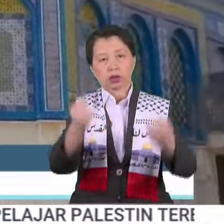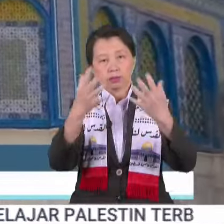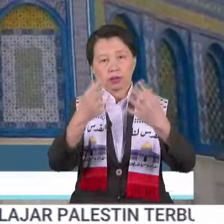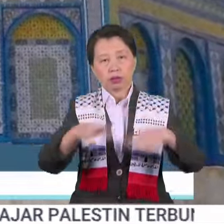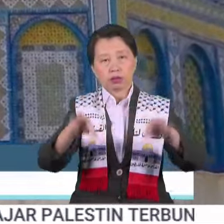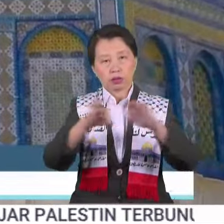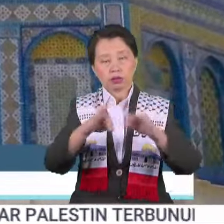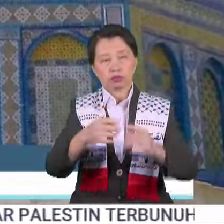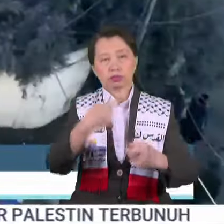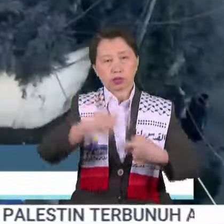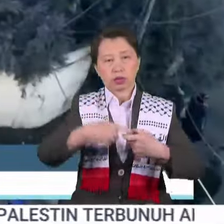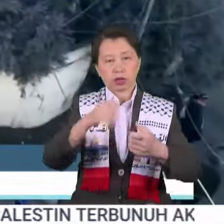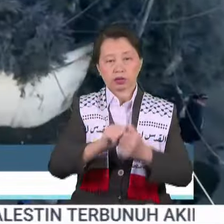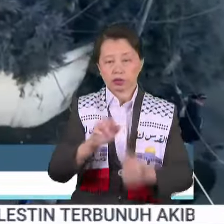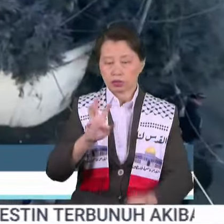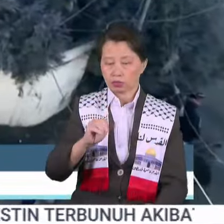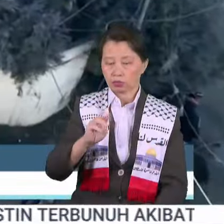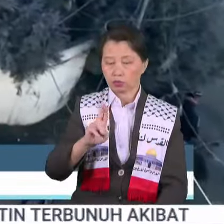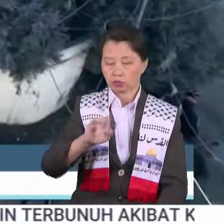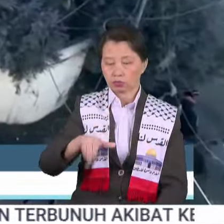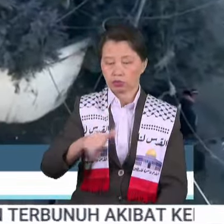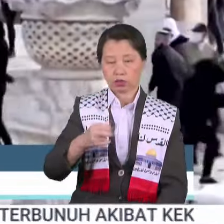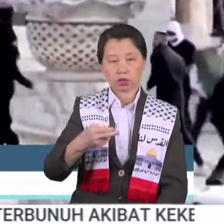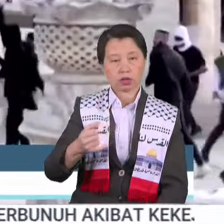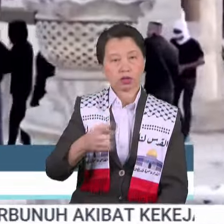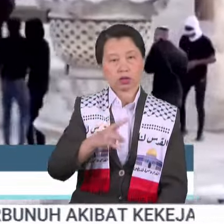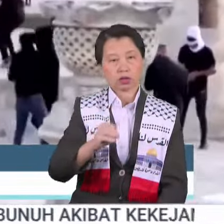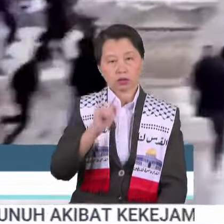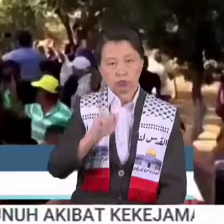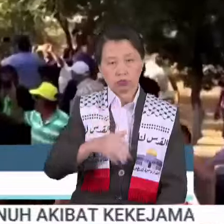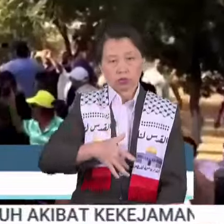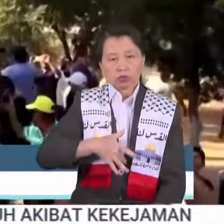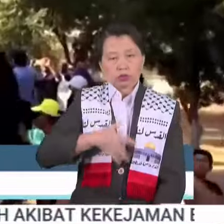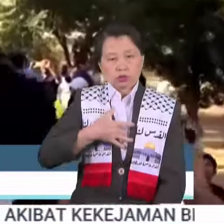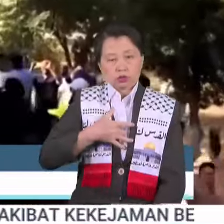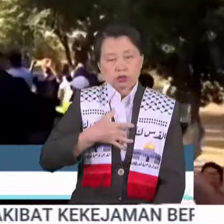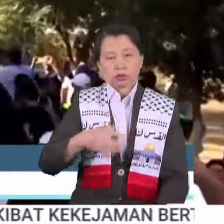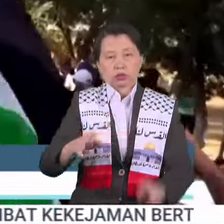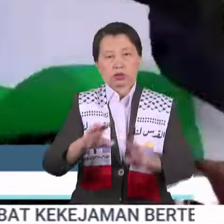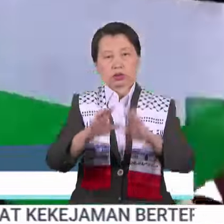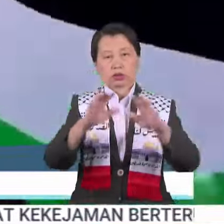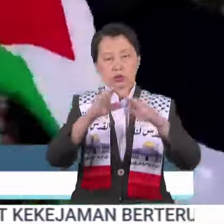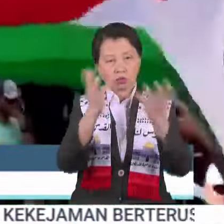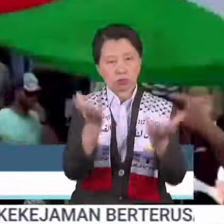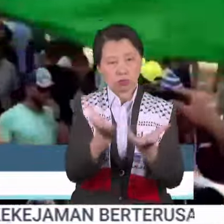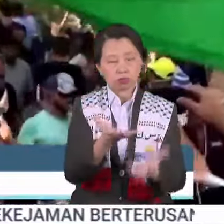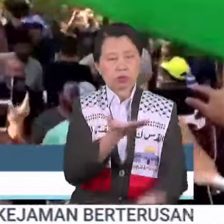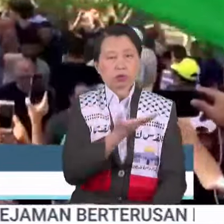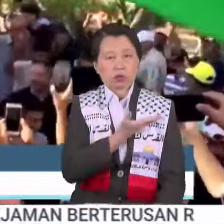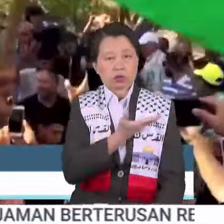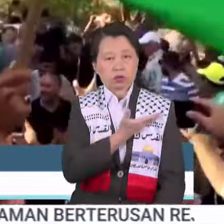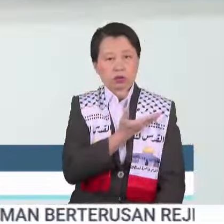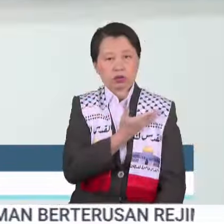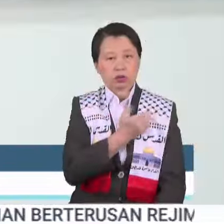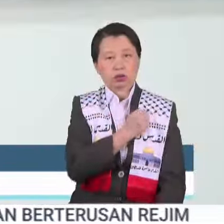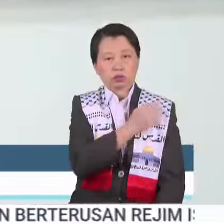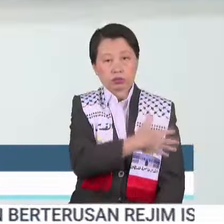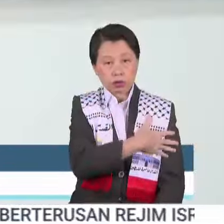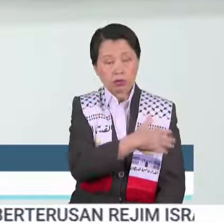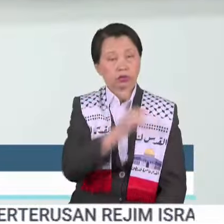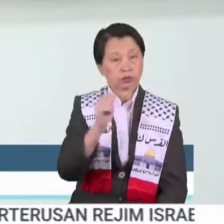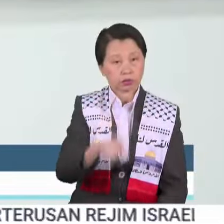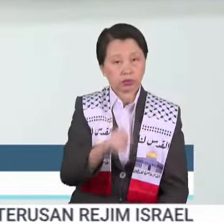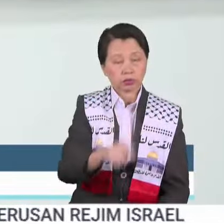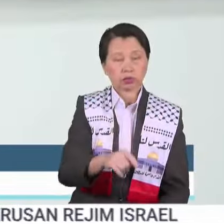dengan mujahidin dapat kita rasai. Perjuangan mujahidin di bumi Gaza, di bumi Palestin bukan sahaja